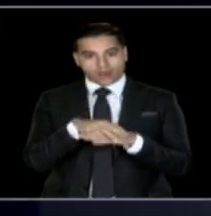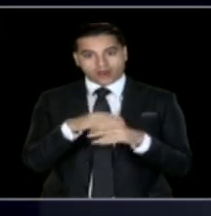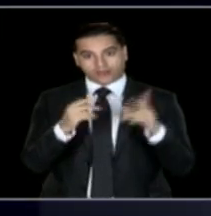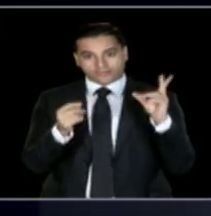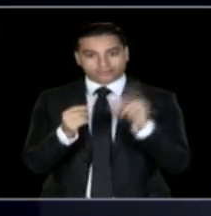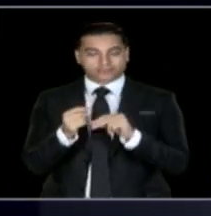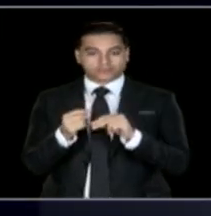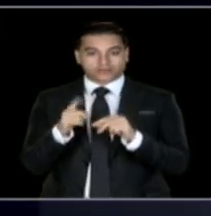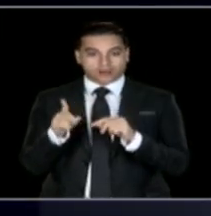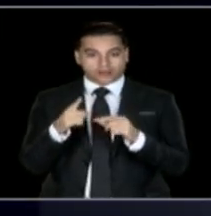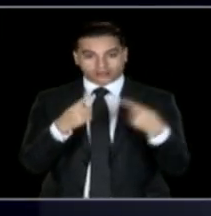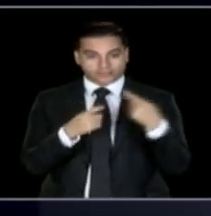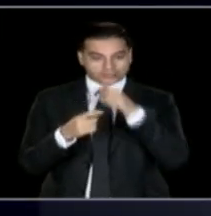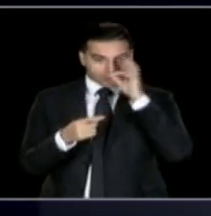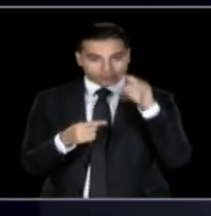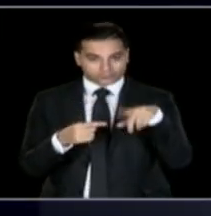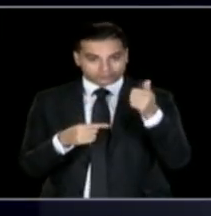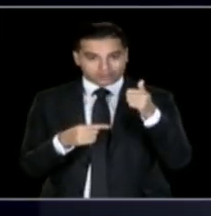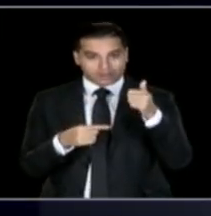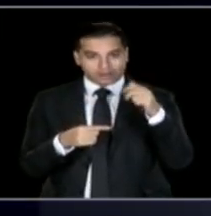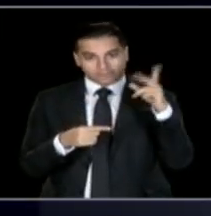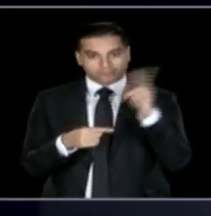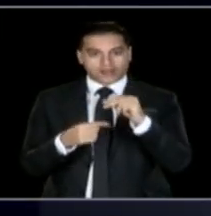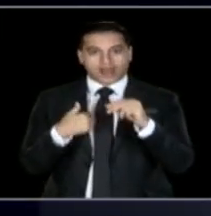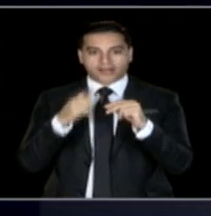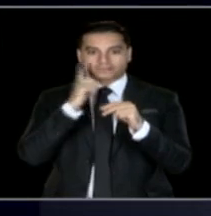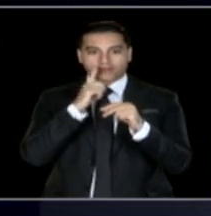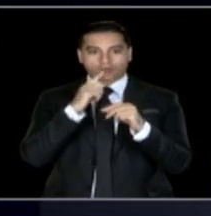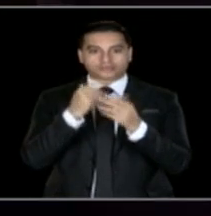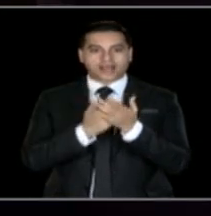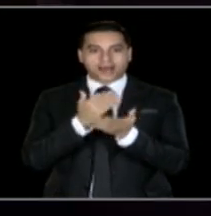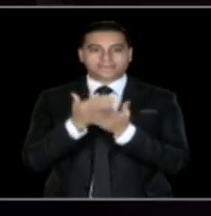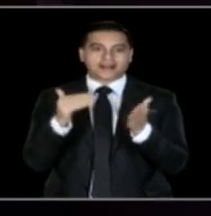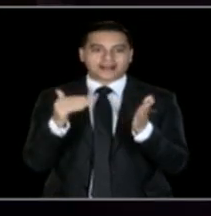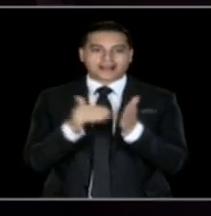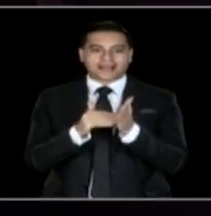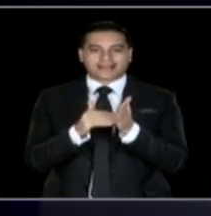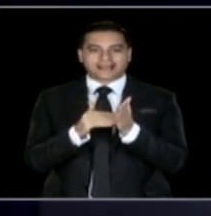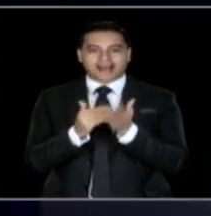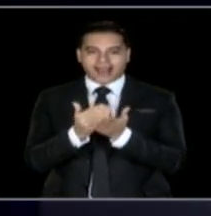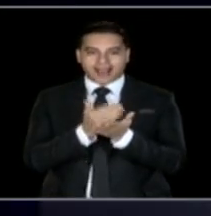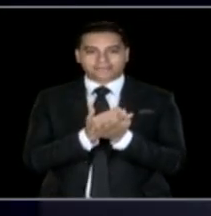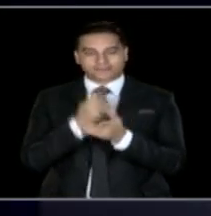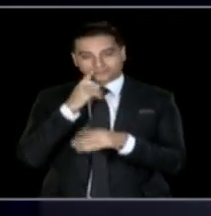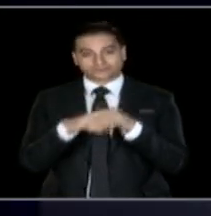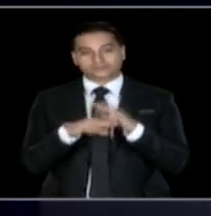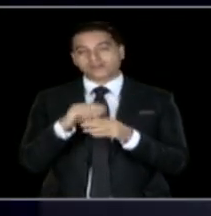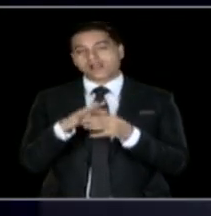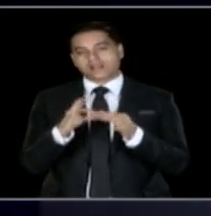المباراة اتحسمت. وأنا مش عايز المباراة تتحسم قبل الفقرة الأخيرة. خلينا نشوف هيحصل